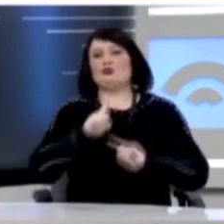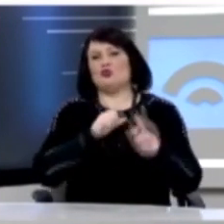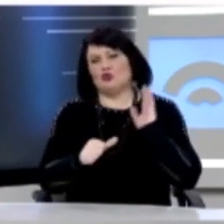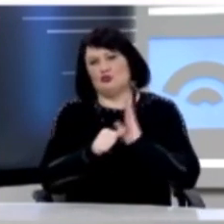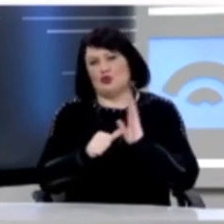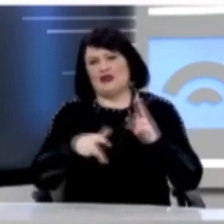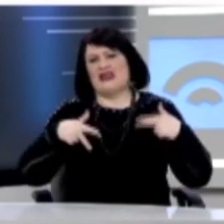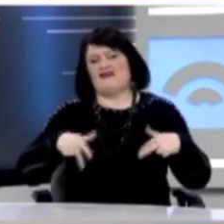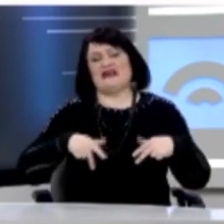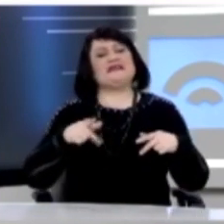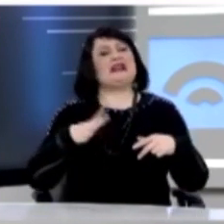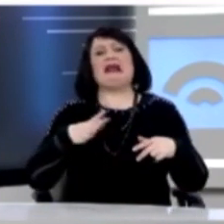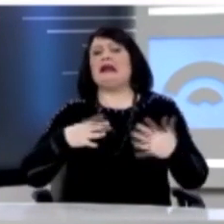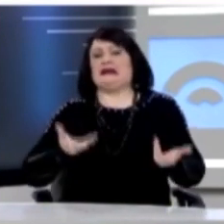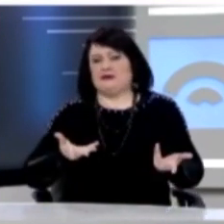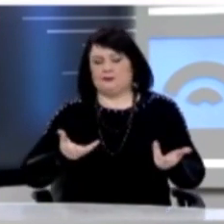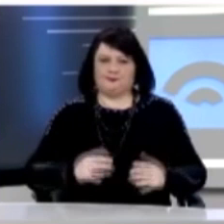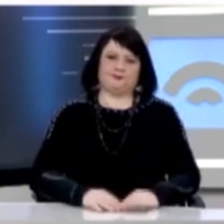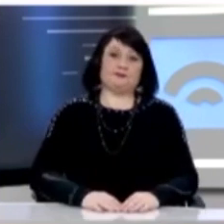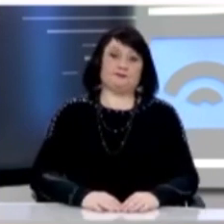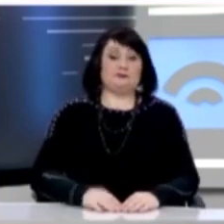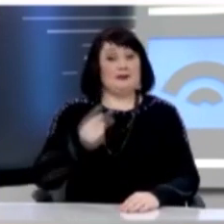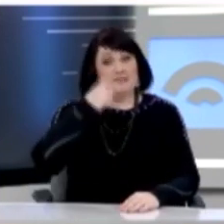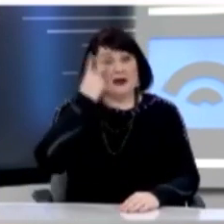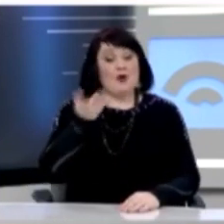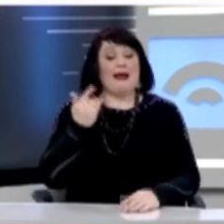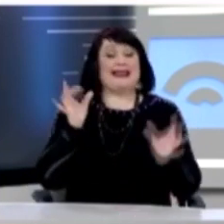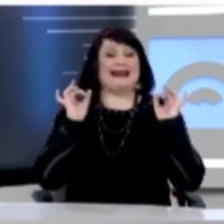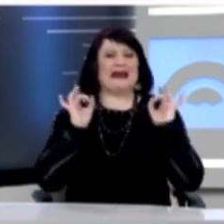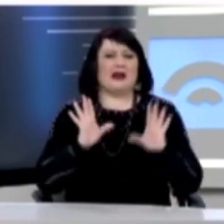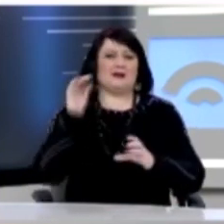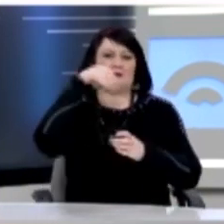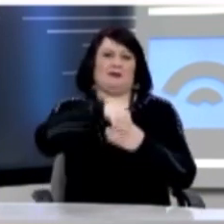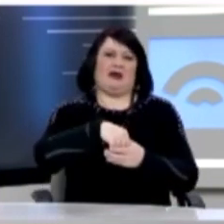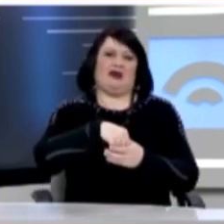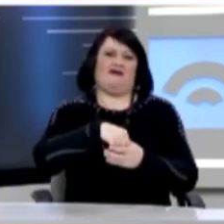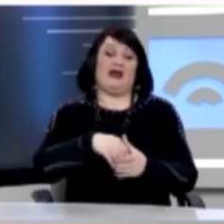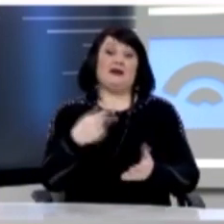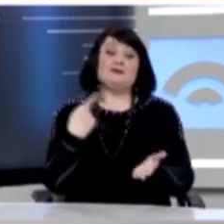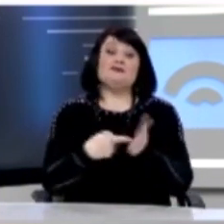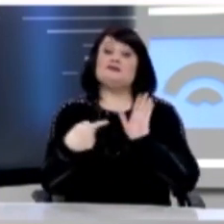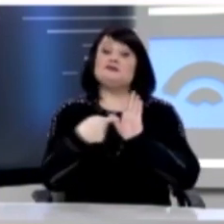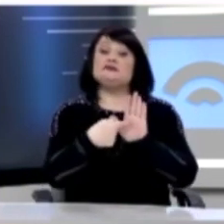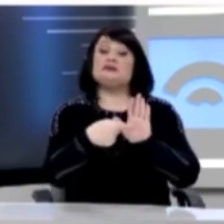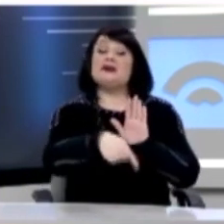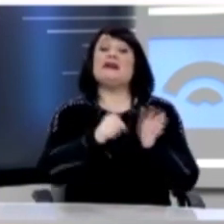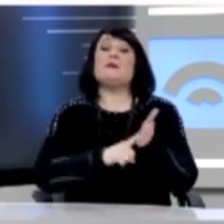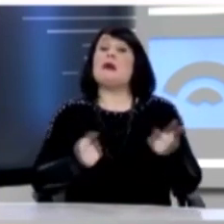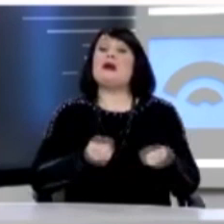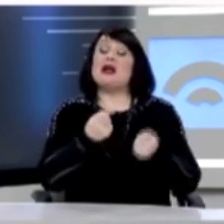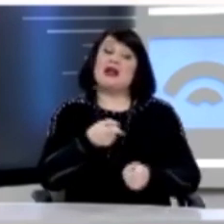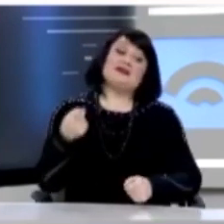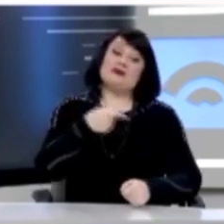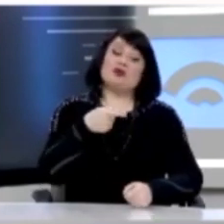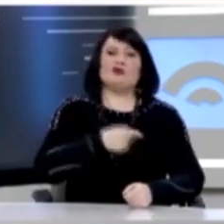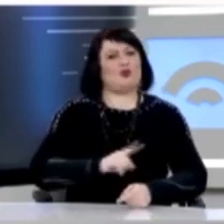ποια κυβέρνηση θα έχει. Και δεν έχει το δικαίωμα κανείς να παρεμβαίνει και να υποδεικνύει σε ένα λαό τι πρέπει να γίνει,